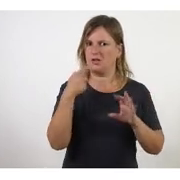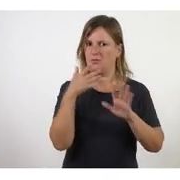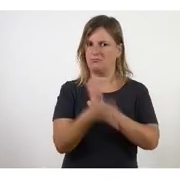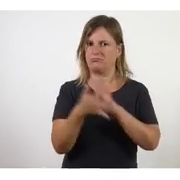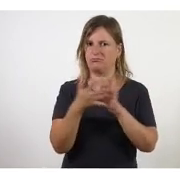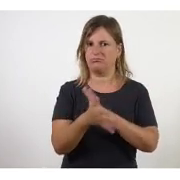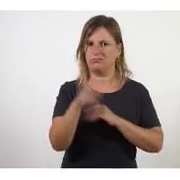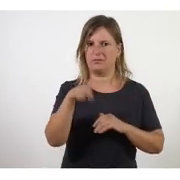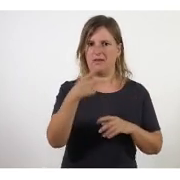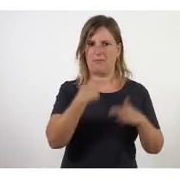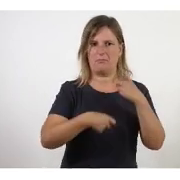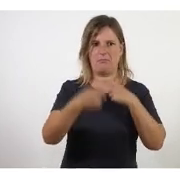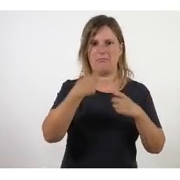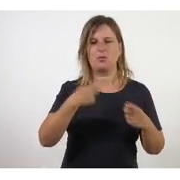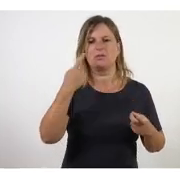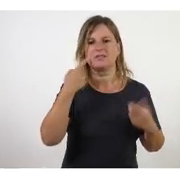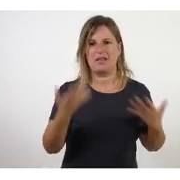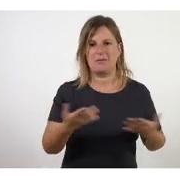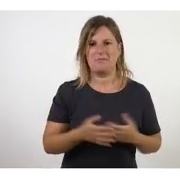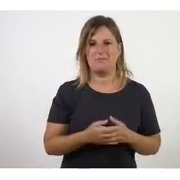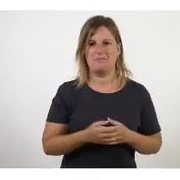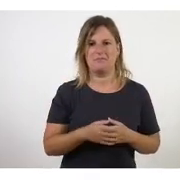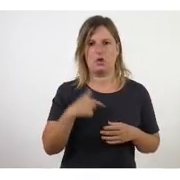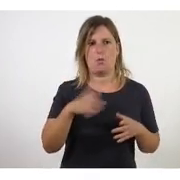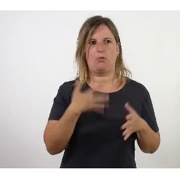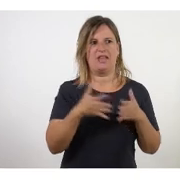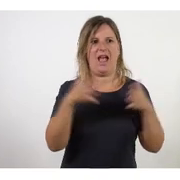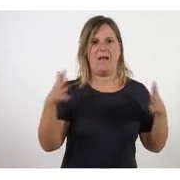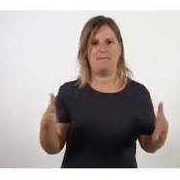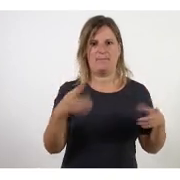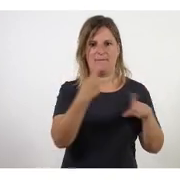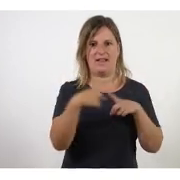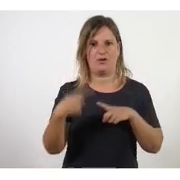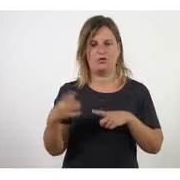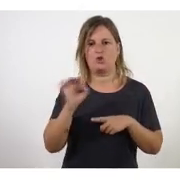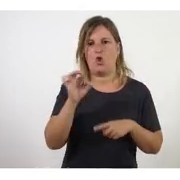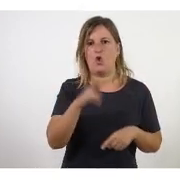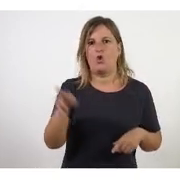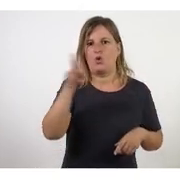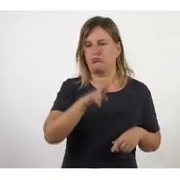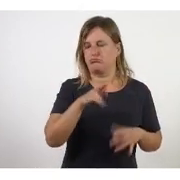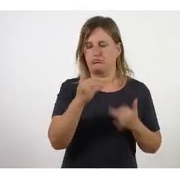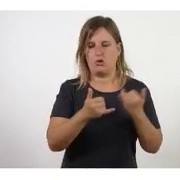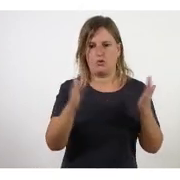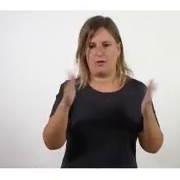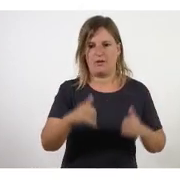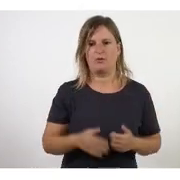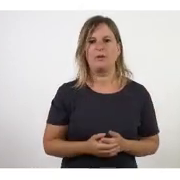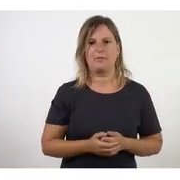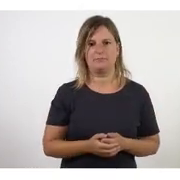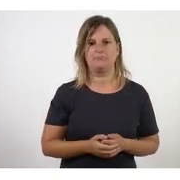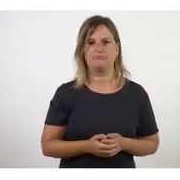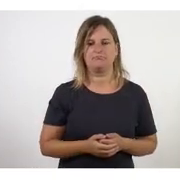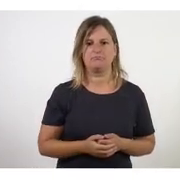preguntes que l'Enric em farà arribar ampliarem allò que hagi quedat una miqueta o si voleu que repeteixi alguna cosa, cap problema. D'acord, Enric,